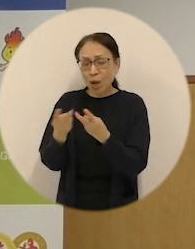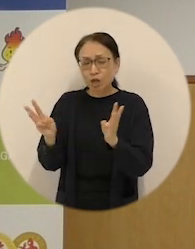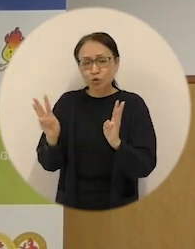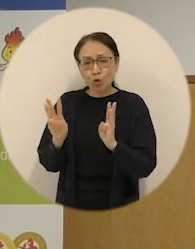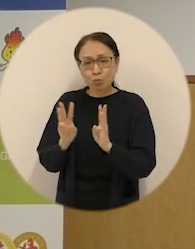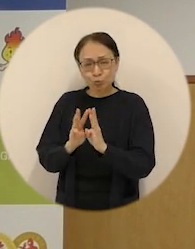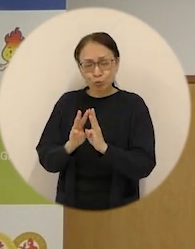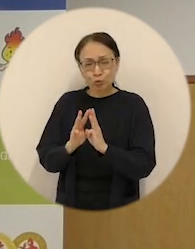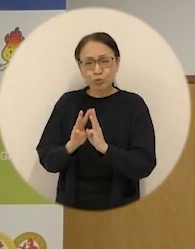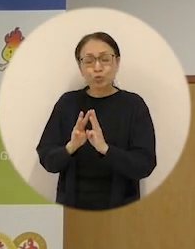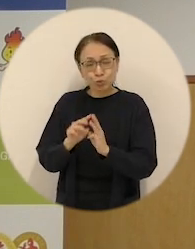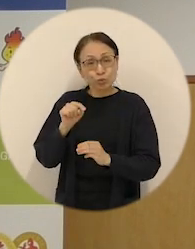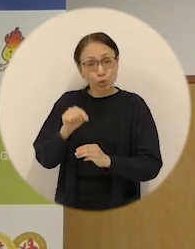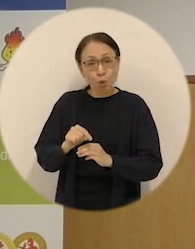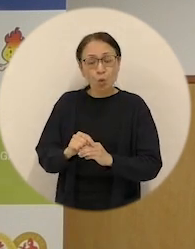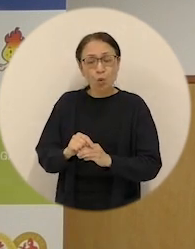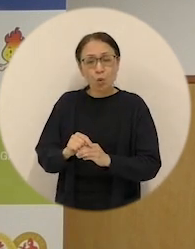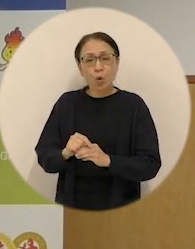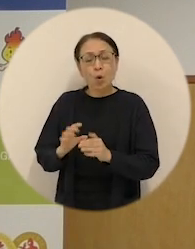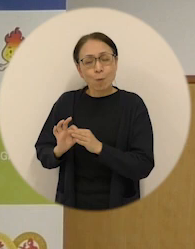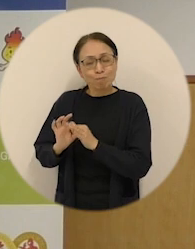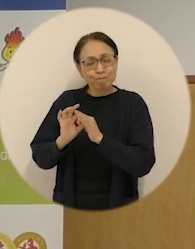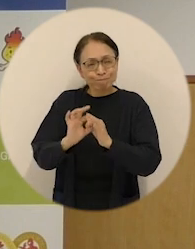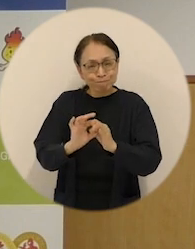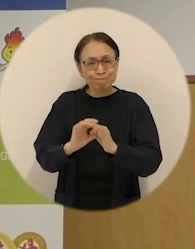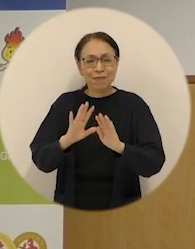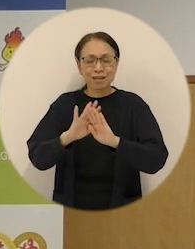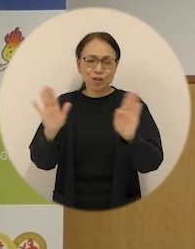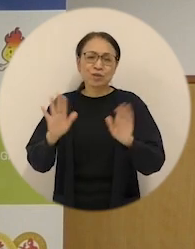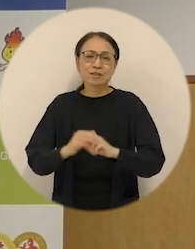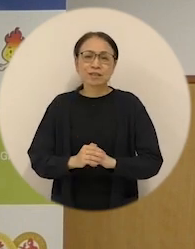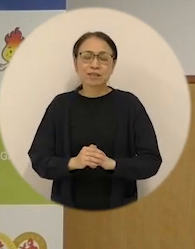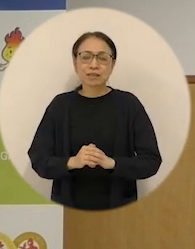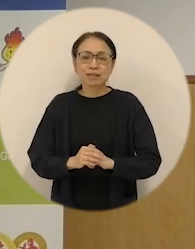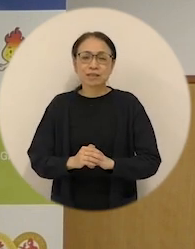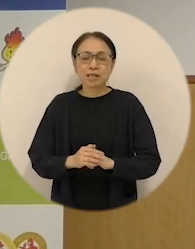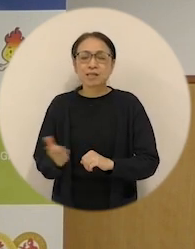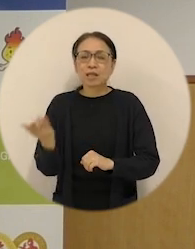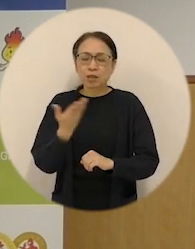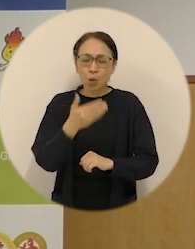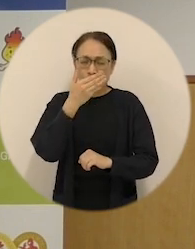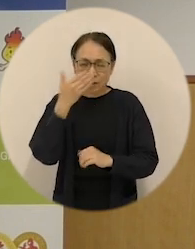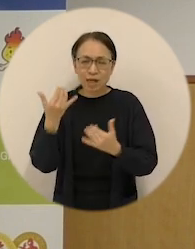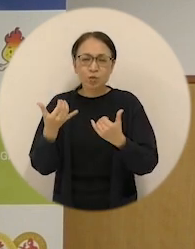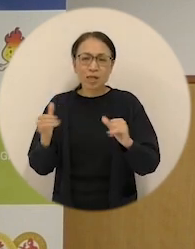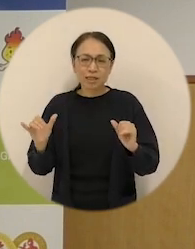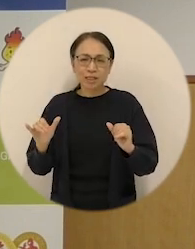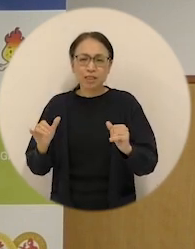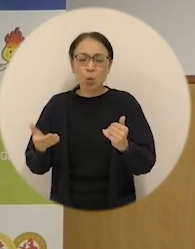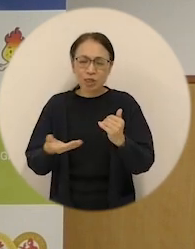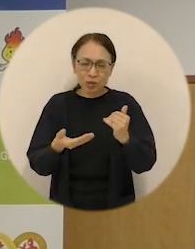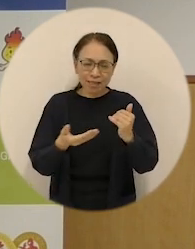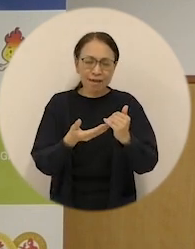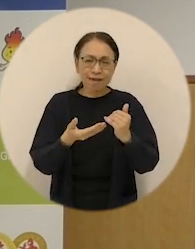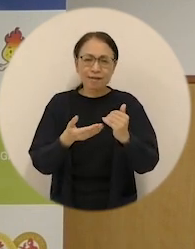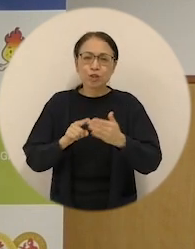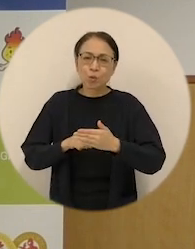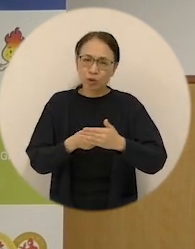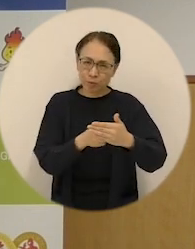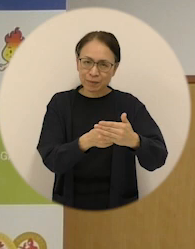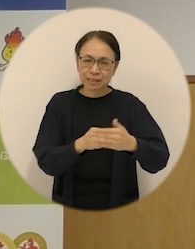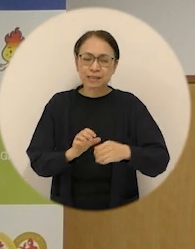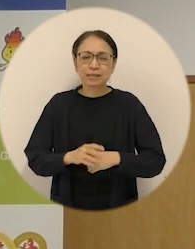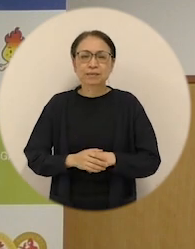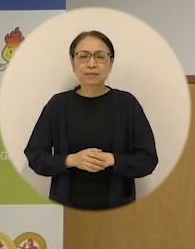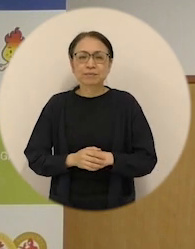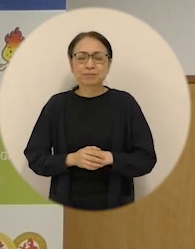特撮塾を引き続き開講するなど次世代を担うクリエイターの育成に取り組んでまいります。